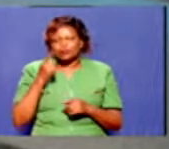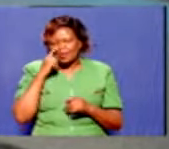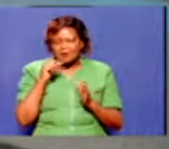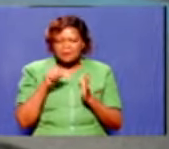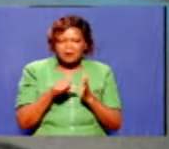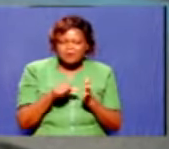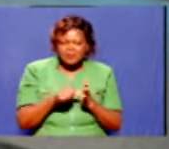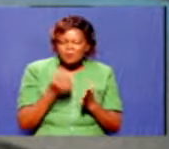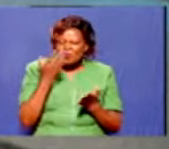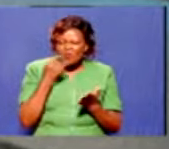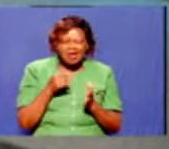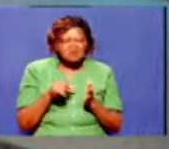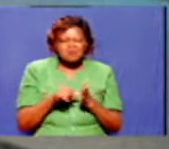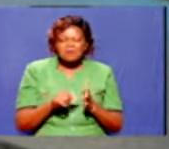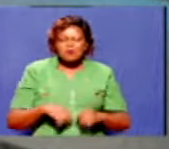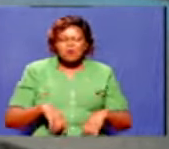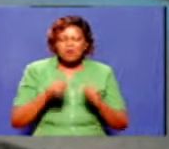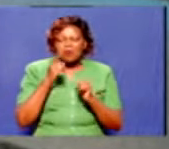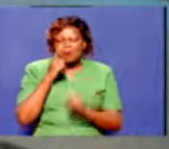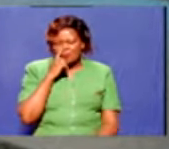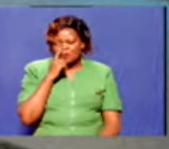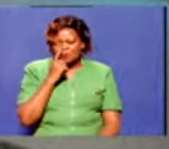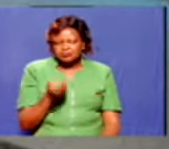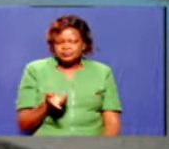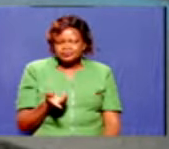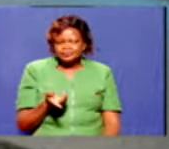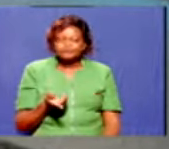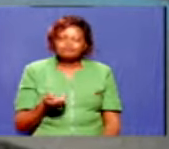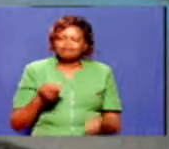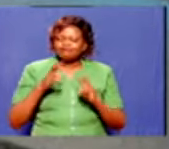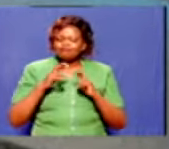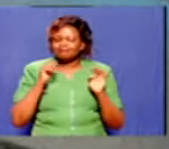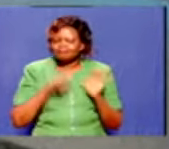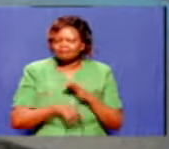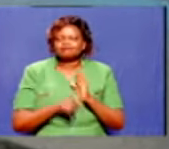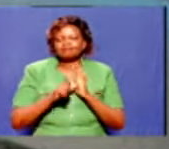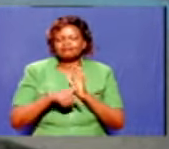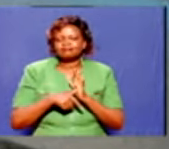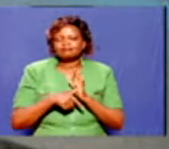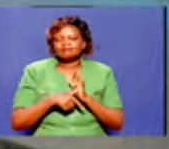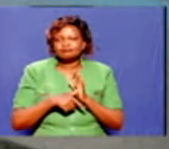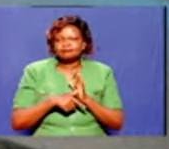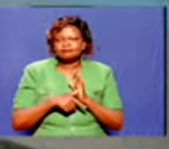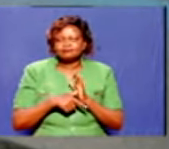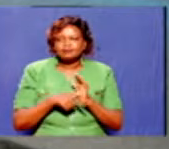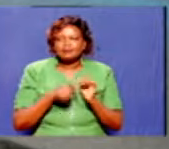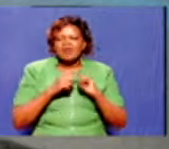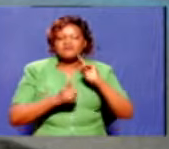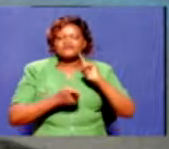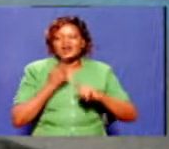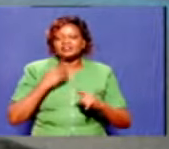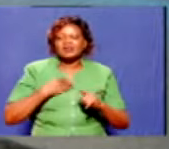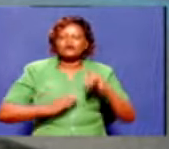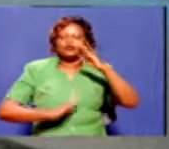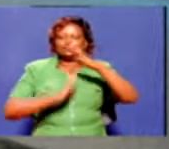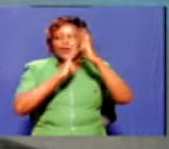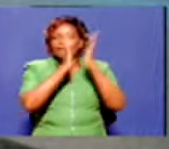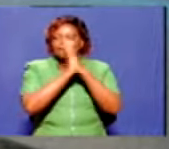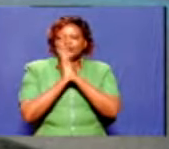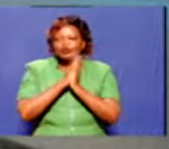mambo haya yanaendelea? Tutakuwa tunaangalia kwa kina kabisa katika taarifa zetu. Bila shaka mtazamaji, lakini kwa sasa tupate